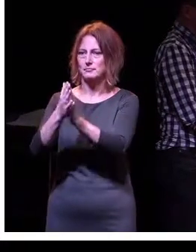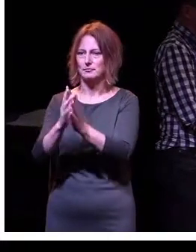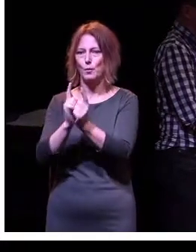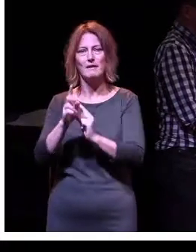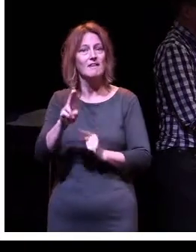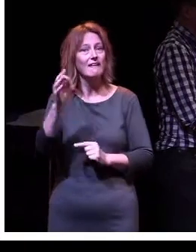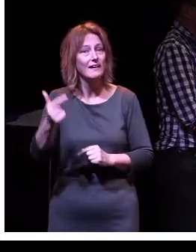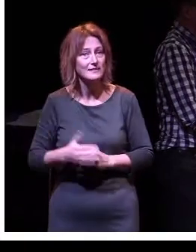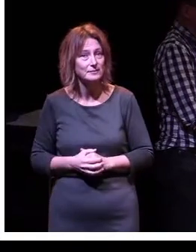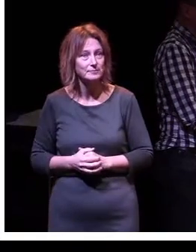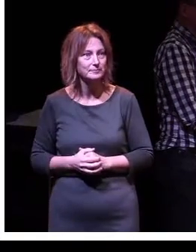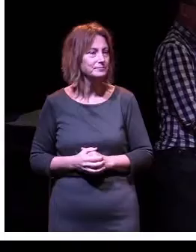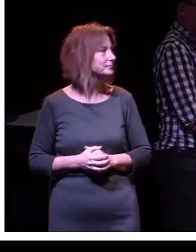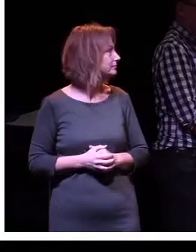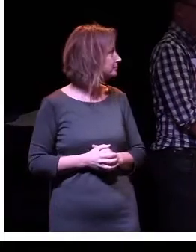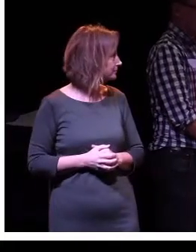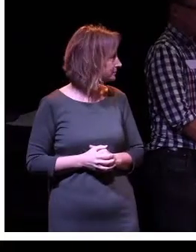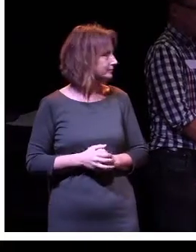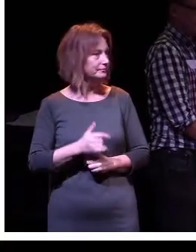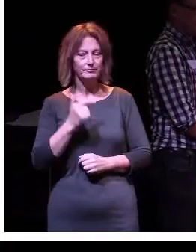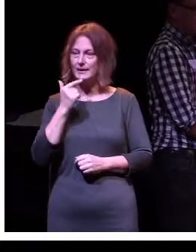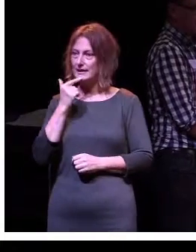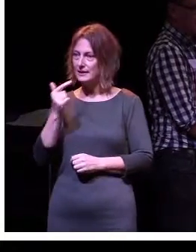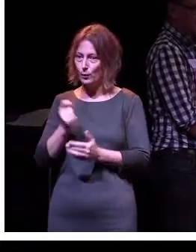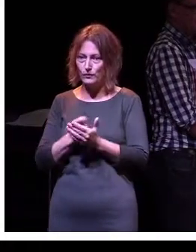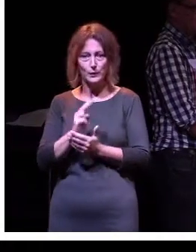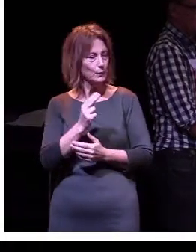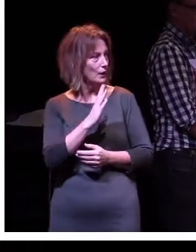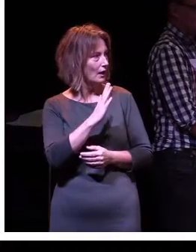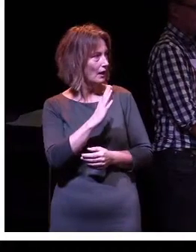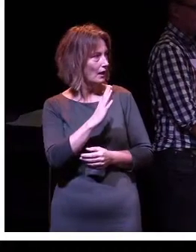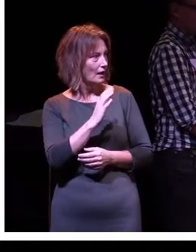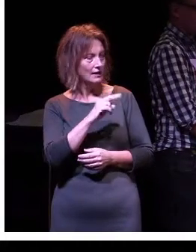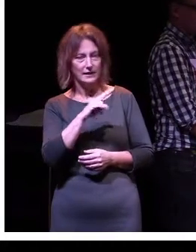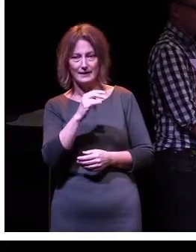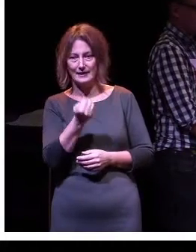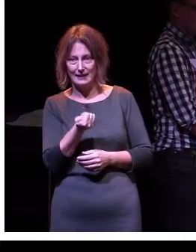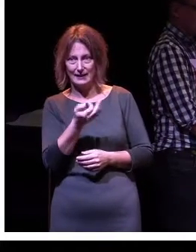Tack herr ordförande. Då ber jag Jannica Opsahl komma upp på scen för att överräcka